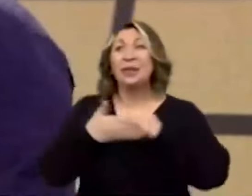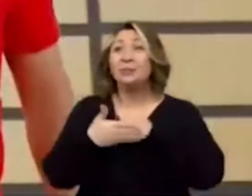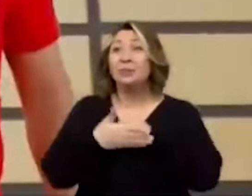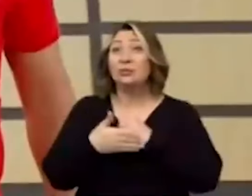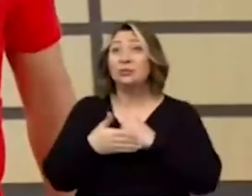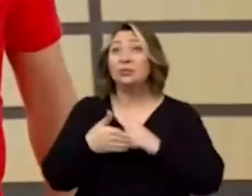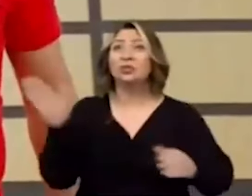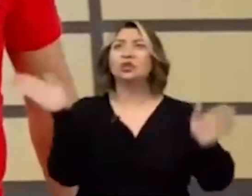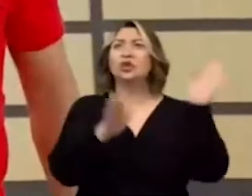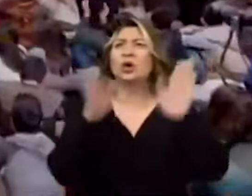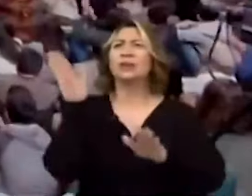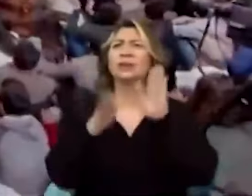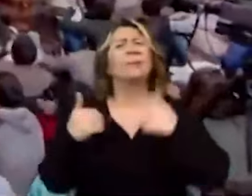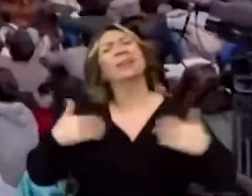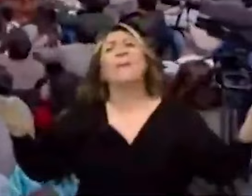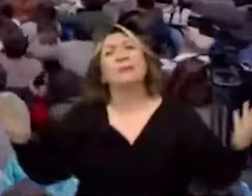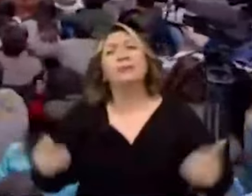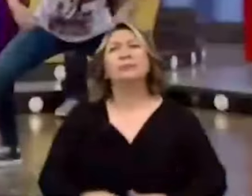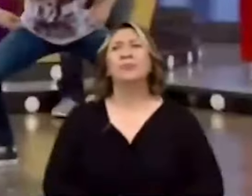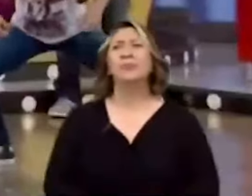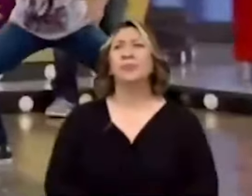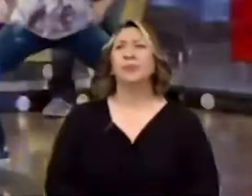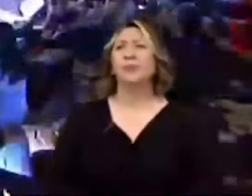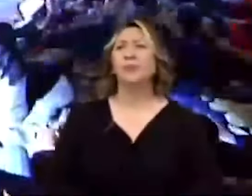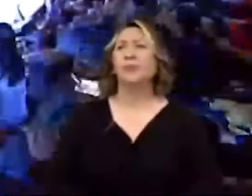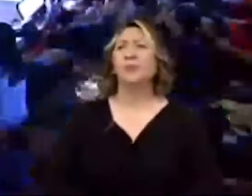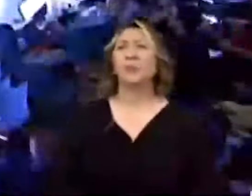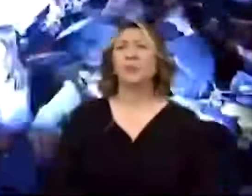Trabzon. Tokatladım ben de, ne yapayım?